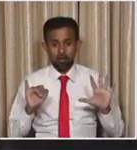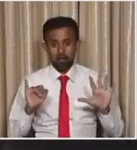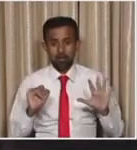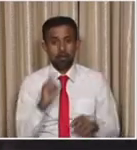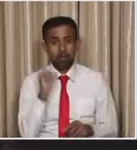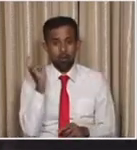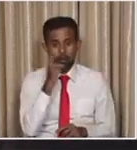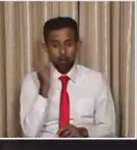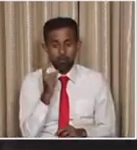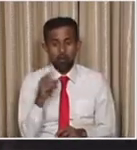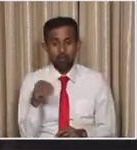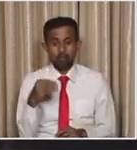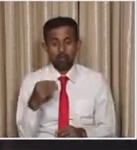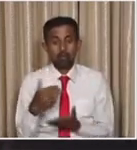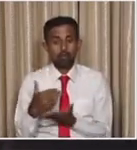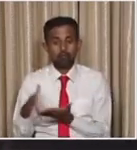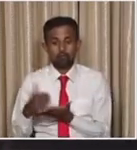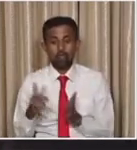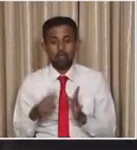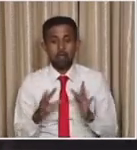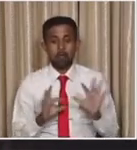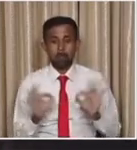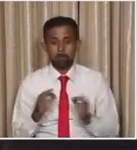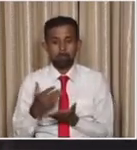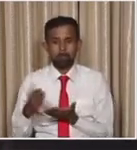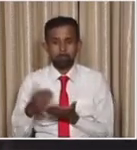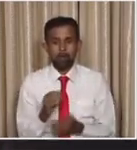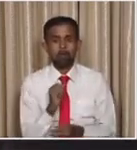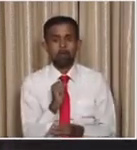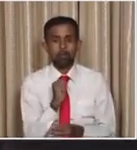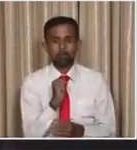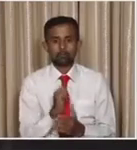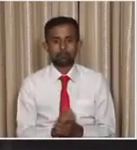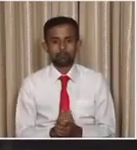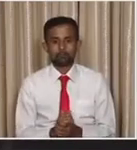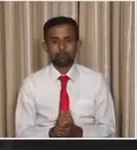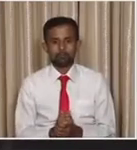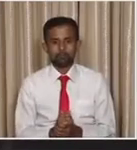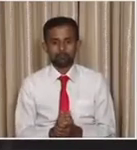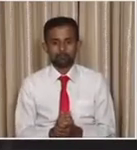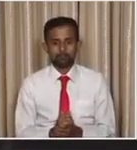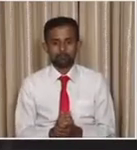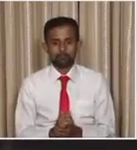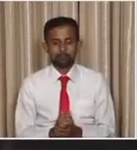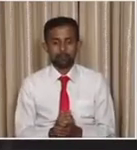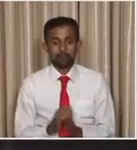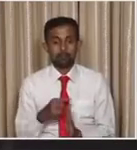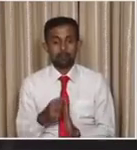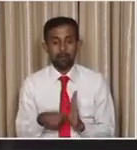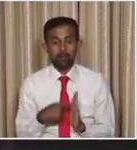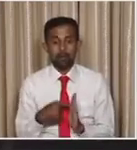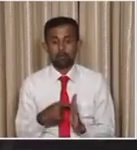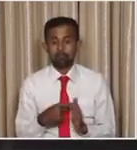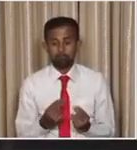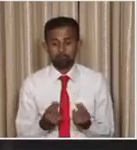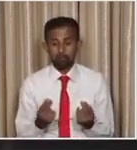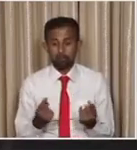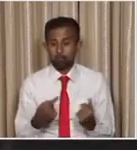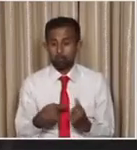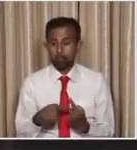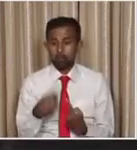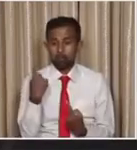හොයාගෙන අපි ණය වාරික පොලි මේවා ගෙවන්නේ කොහොමද කියන එක. Merate වේගයෙන්ම සංවර්ධනය